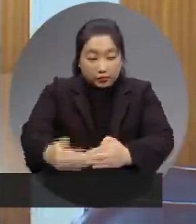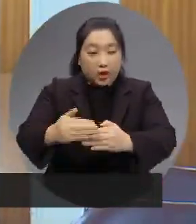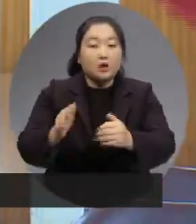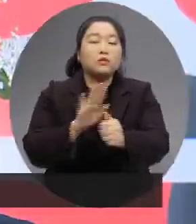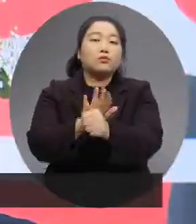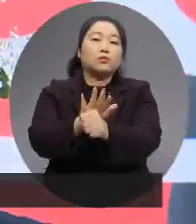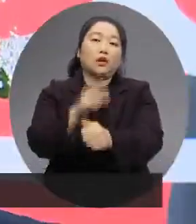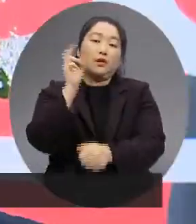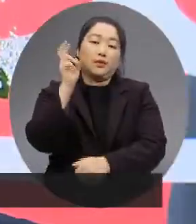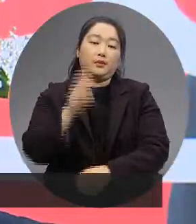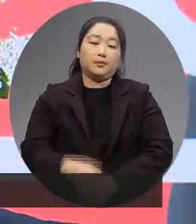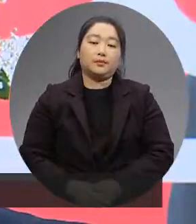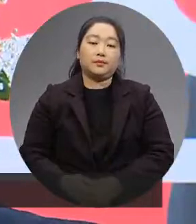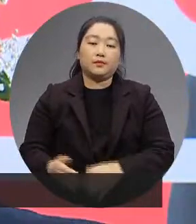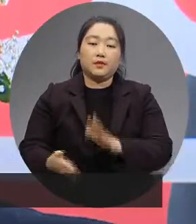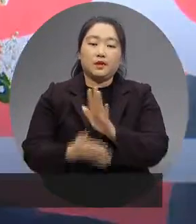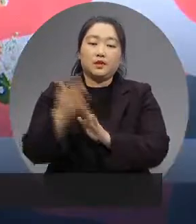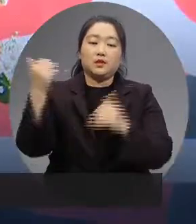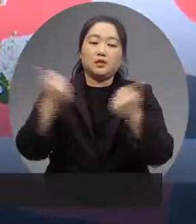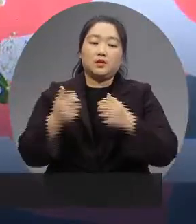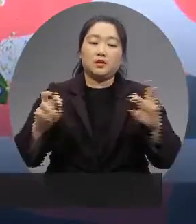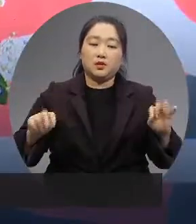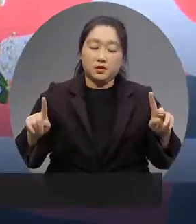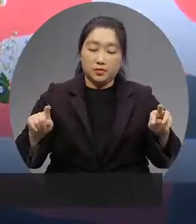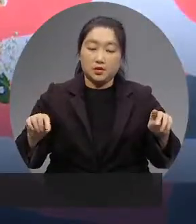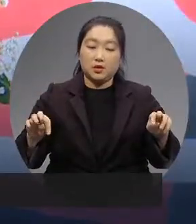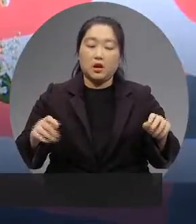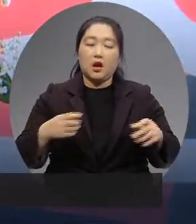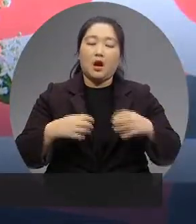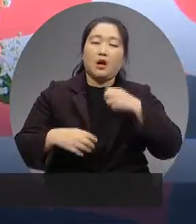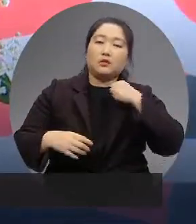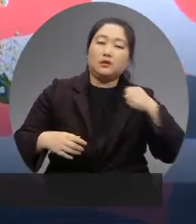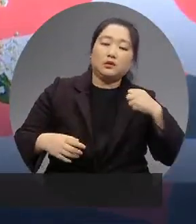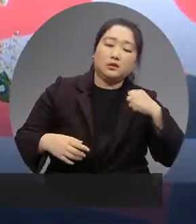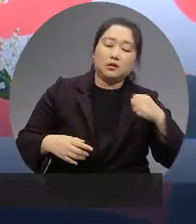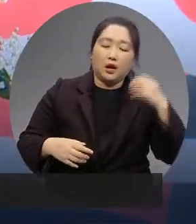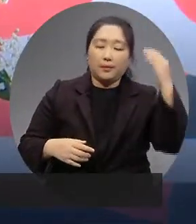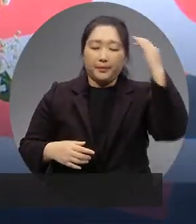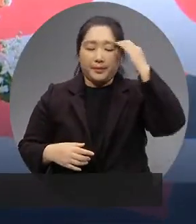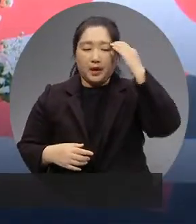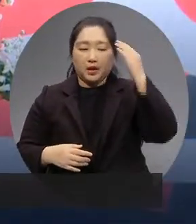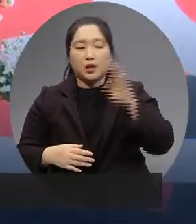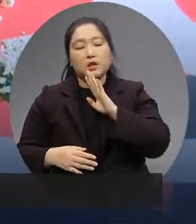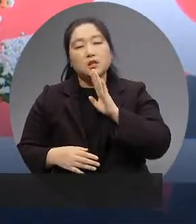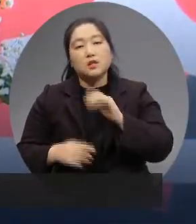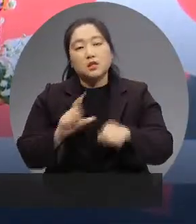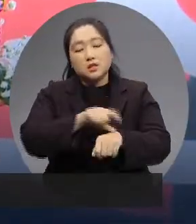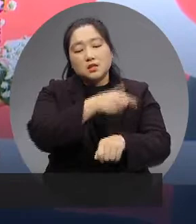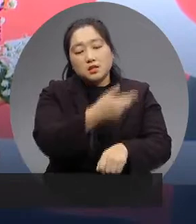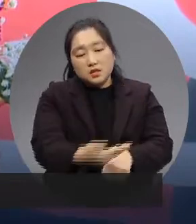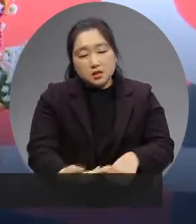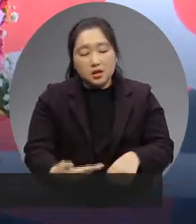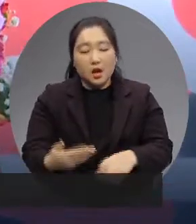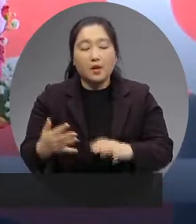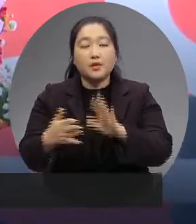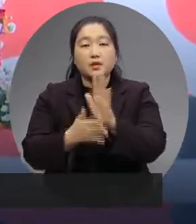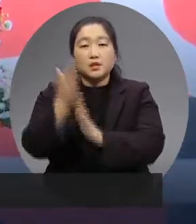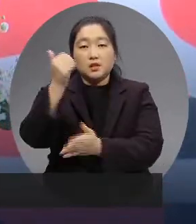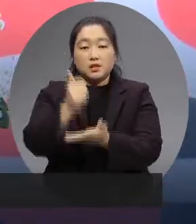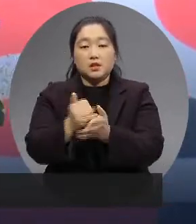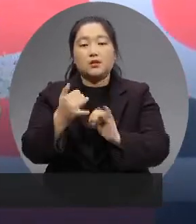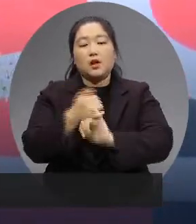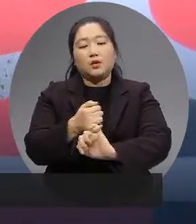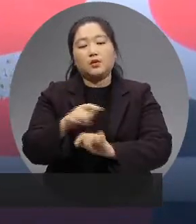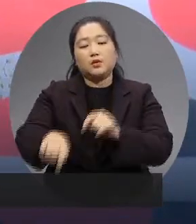됐습니다. 의회가 21대 21 구도에서 사사건건 발목을 잡으면서 사실은 계속 시간만 가고 시장님도